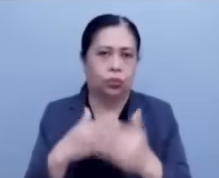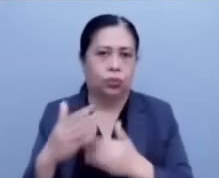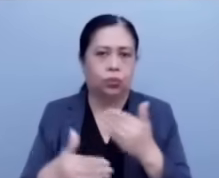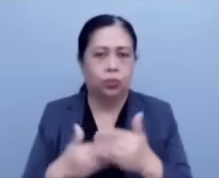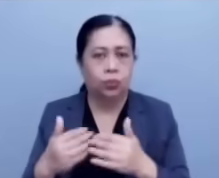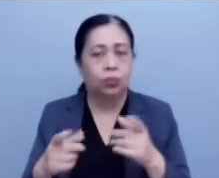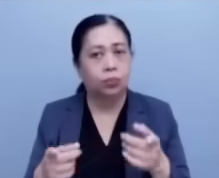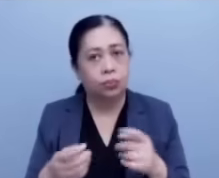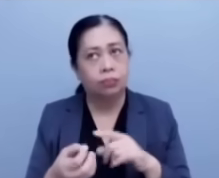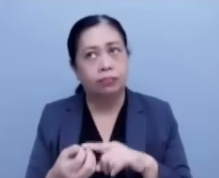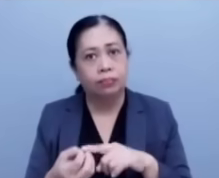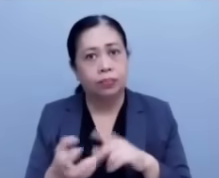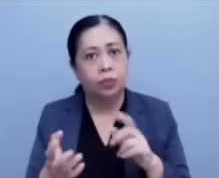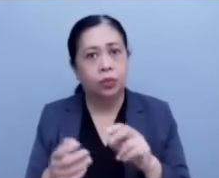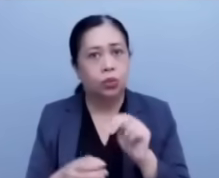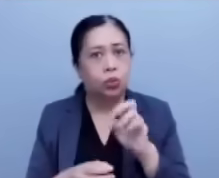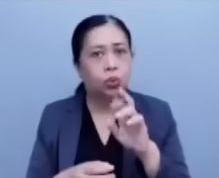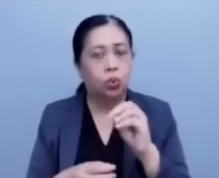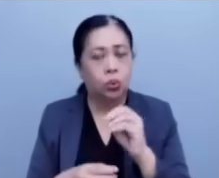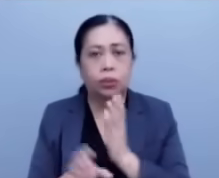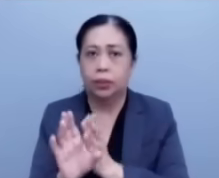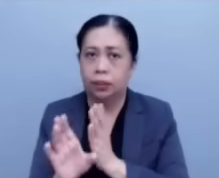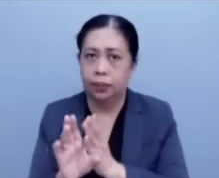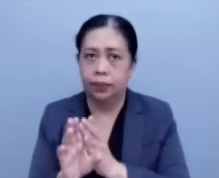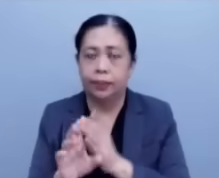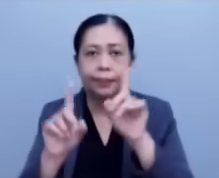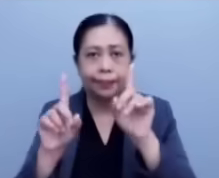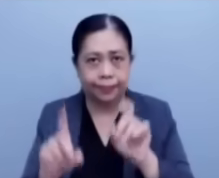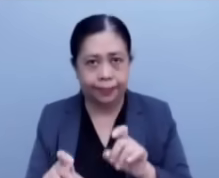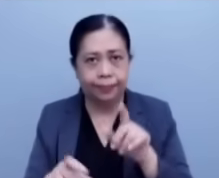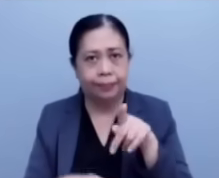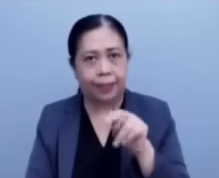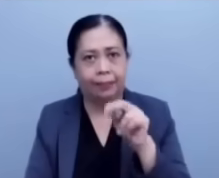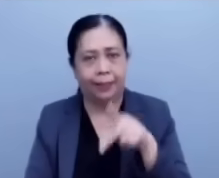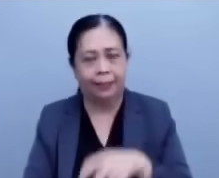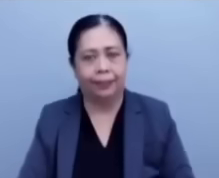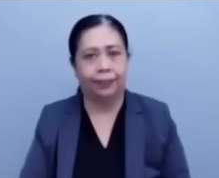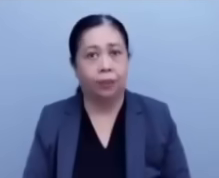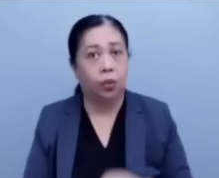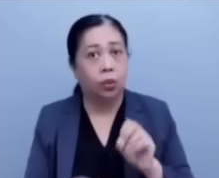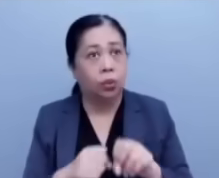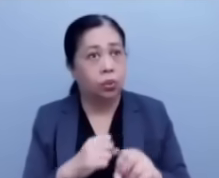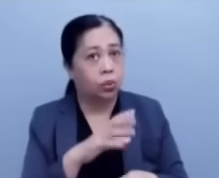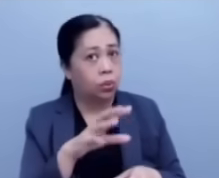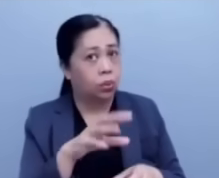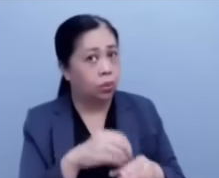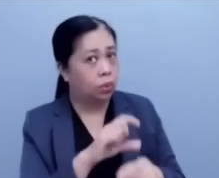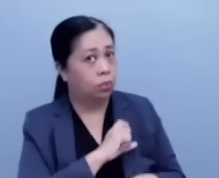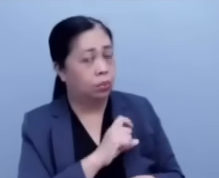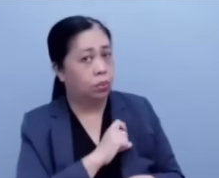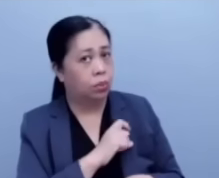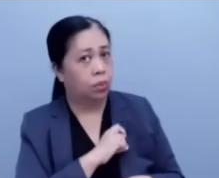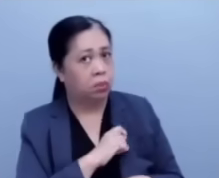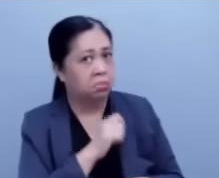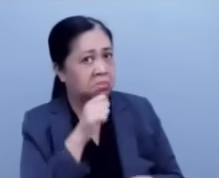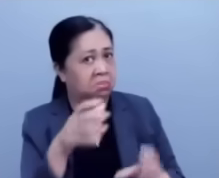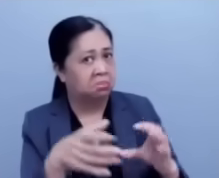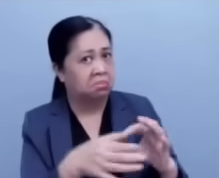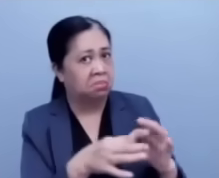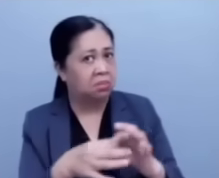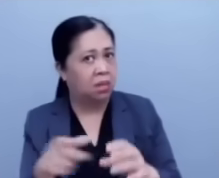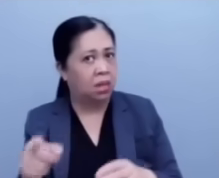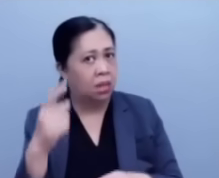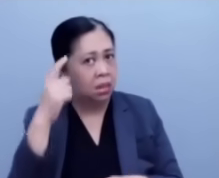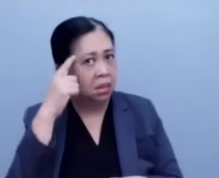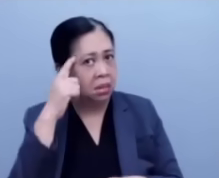sa mga neuropsychiatric examination po ng PNP. So yung pagkakasangkot po ng mga pulis sa krimen, wala hong kinalaman dito yung kanilang neuro